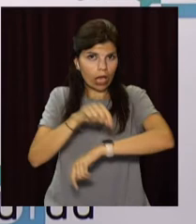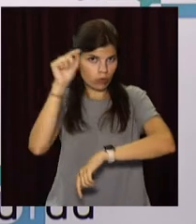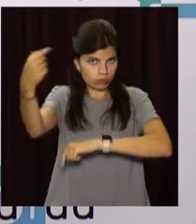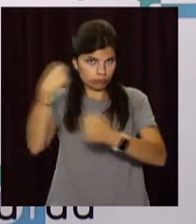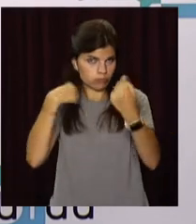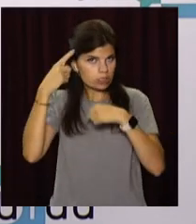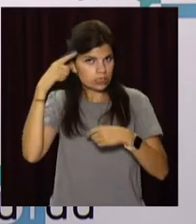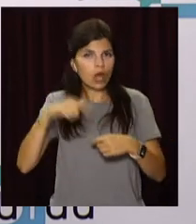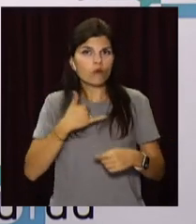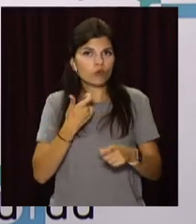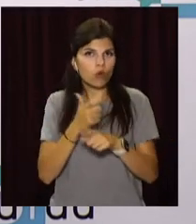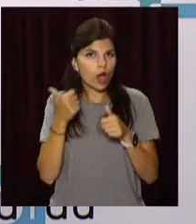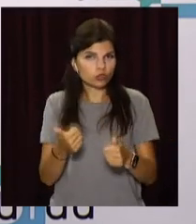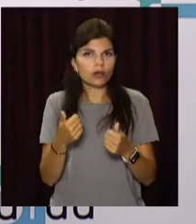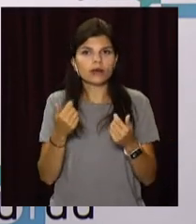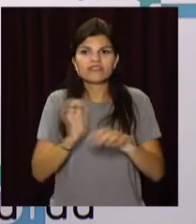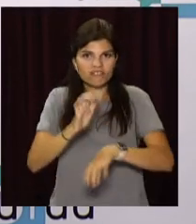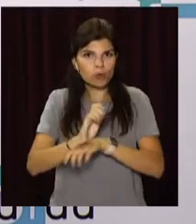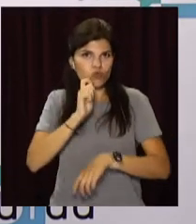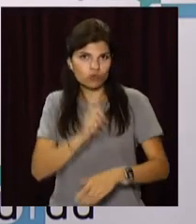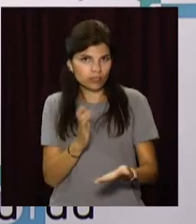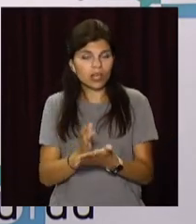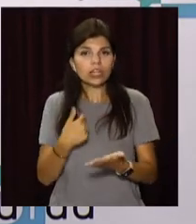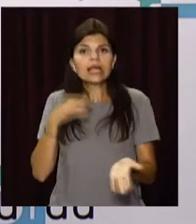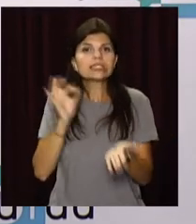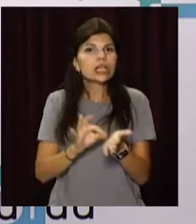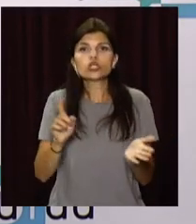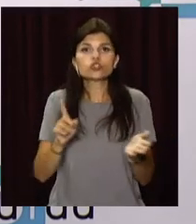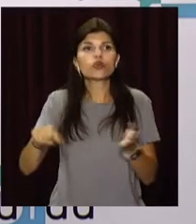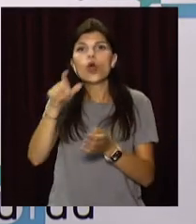У нас дуже якісна продукція. І наша ціль – донести